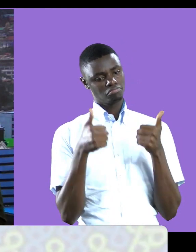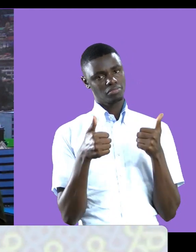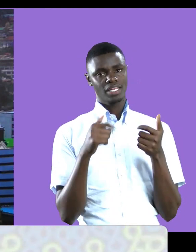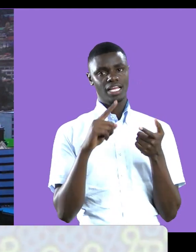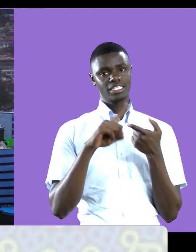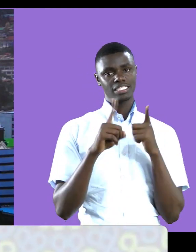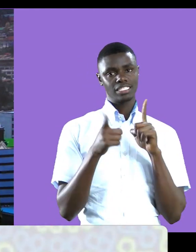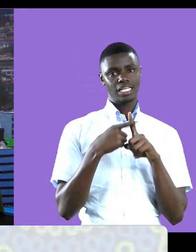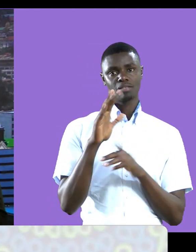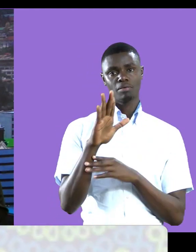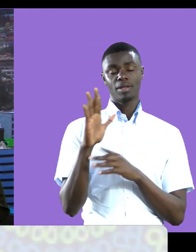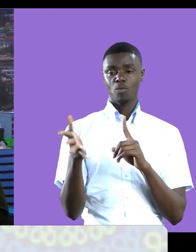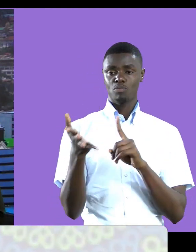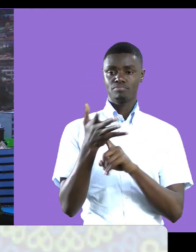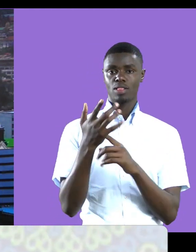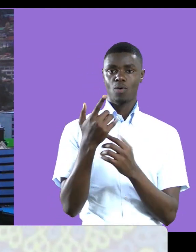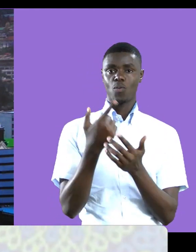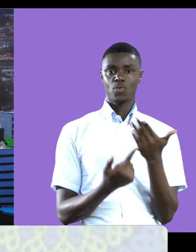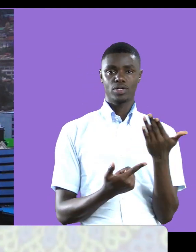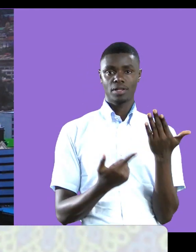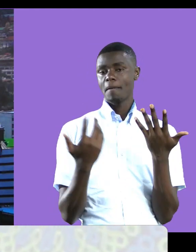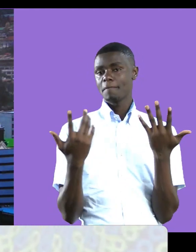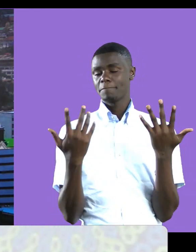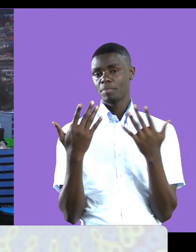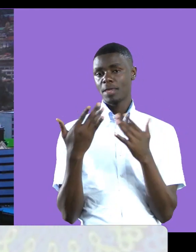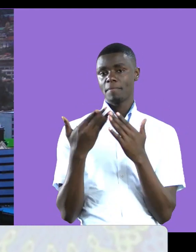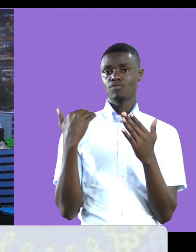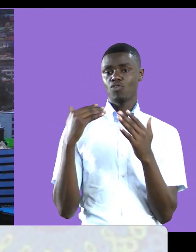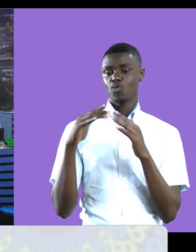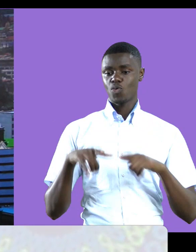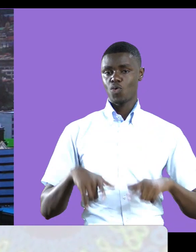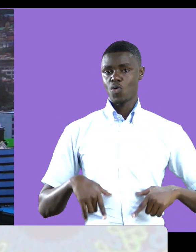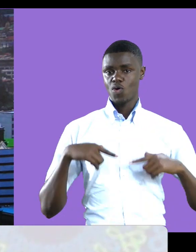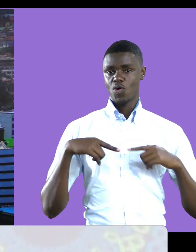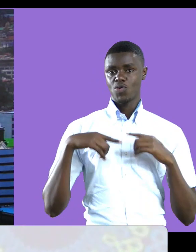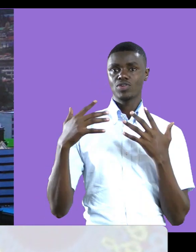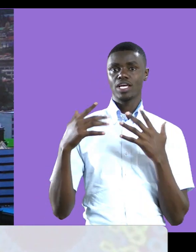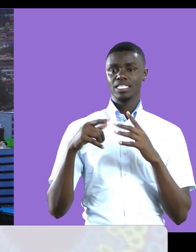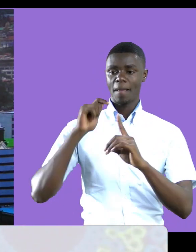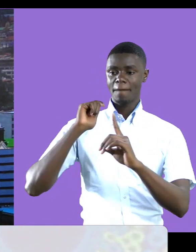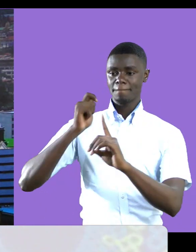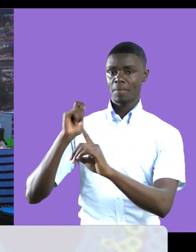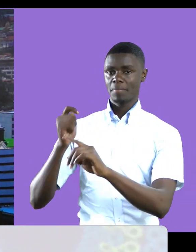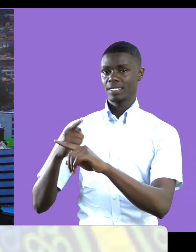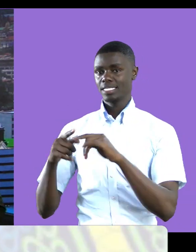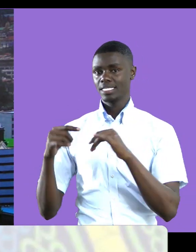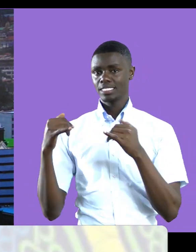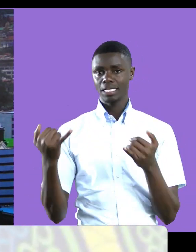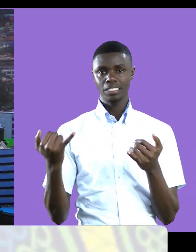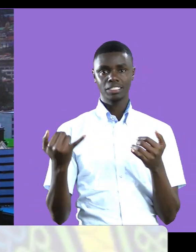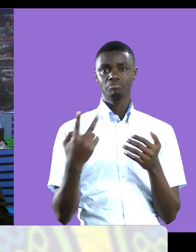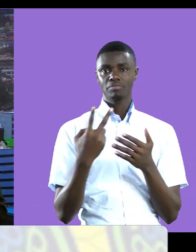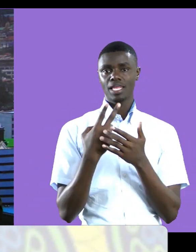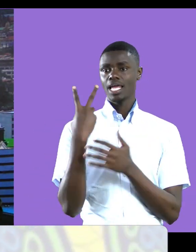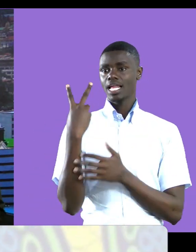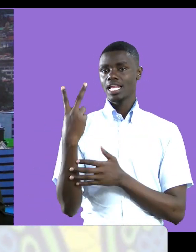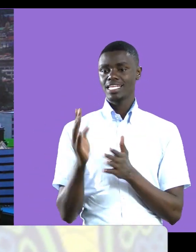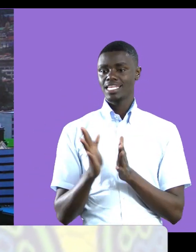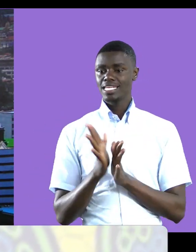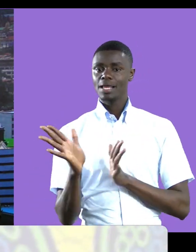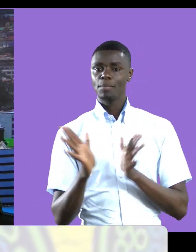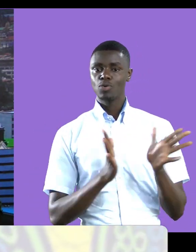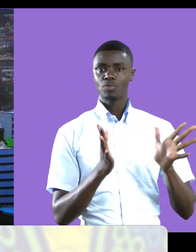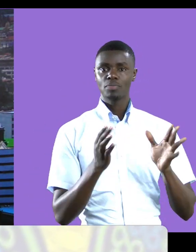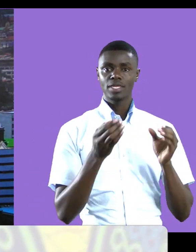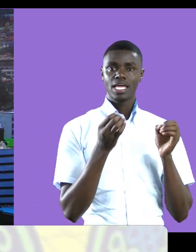club nimejibiga, sawa? Uko kwa mabati. Ndio hiyo sasa. Yuko mabati double room. Unapenda vile uko mesema leo tuna kuimpact watu. Kama uko umeimpact watu